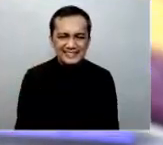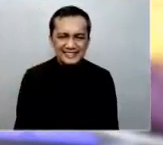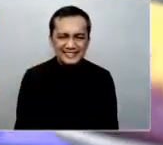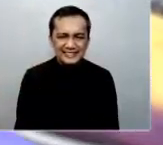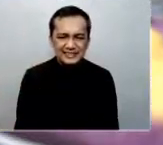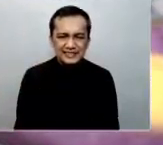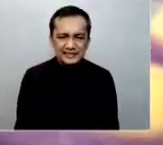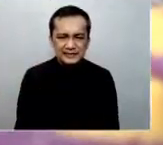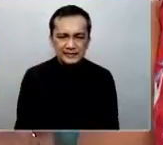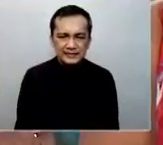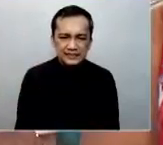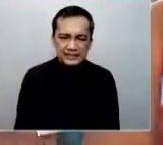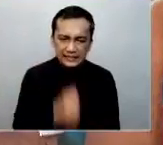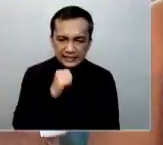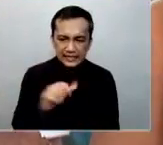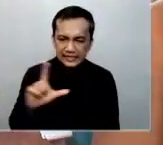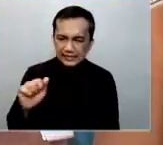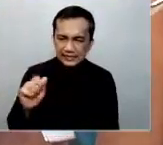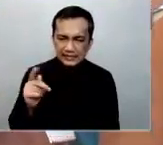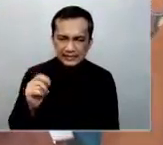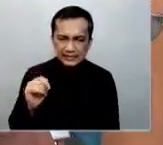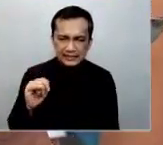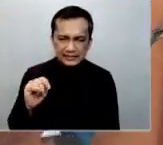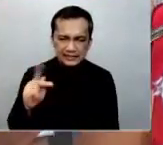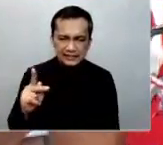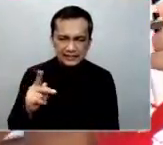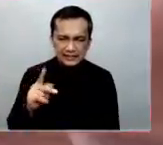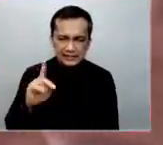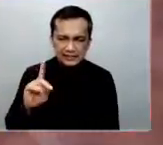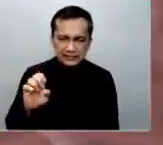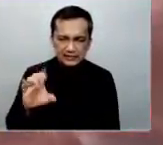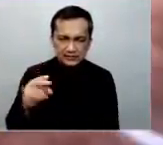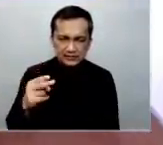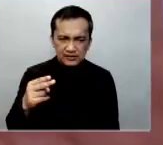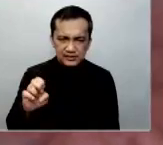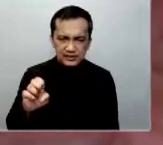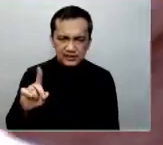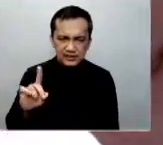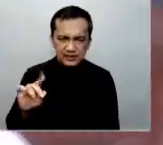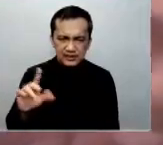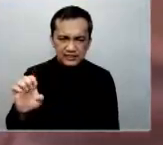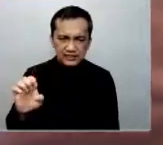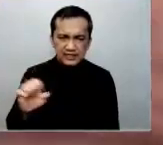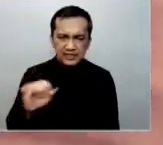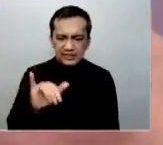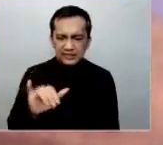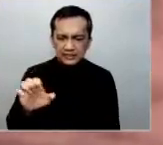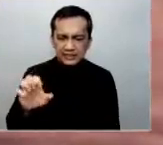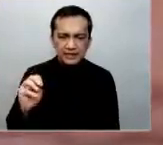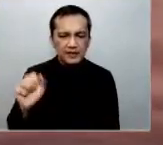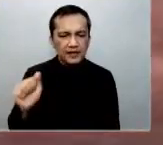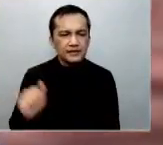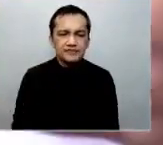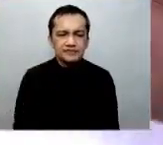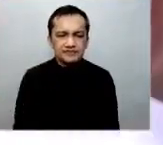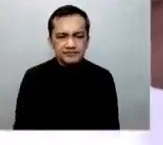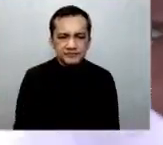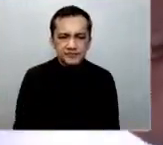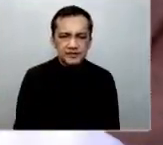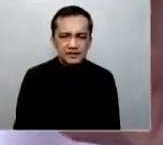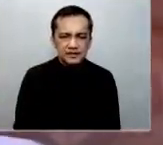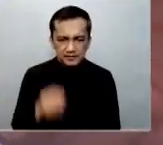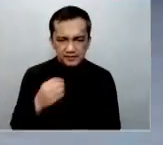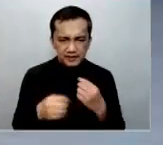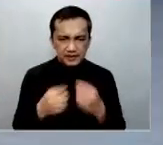Hindi yan latik, Mami Big Bigs. No po. This is the dolce de leche or yema. Gen Z. Yes. Narinig mo yan? Sa pagkain man lang, makaramdam tayo